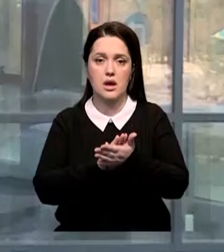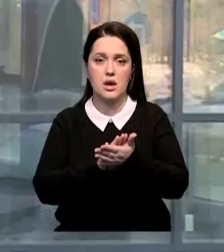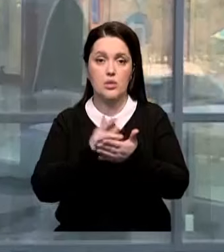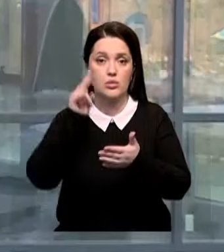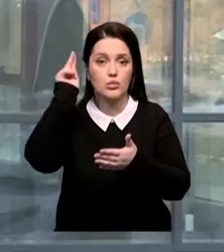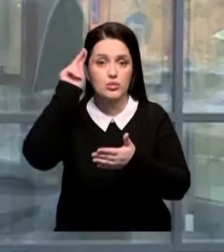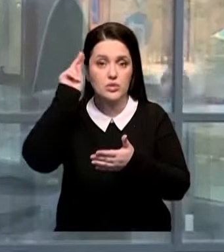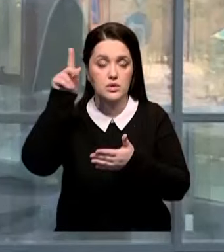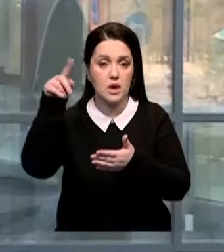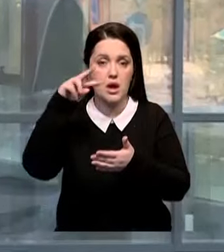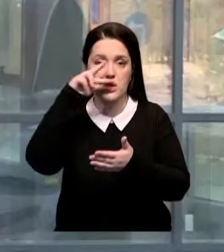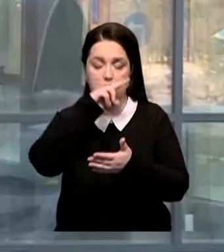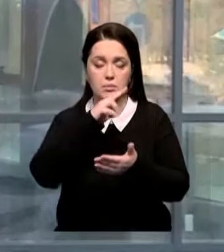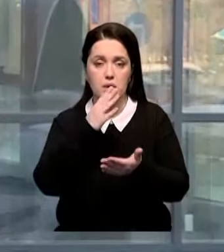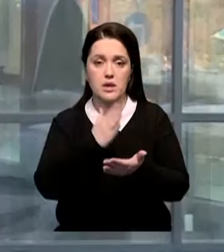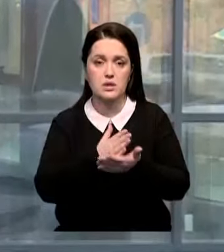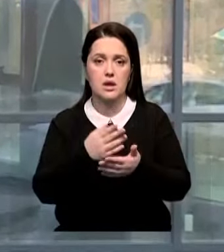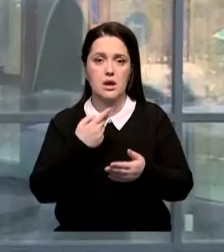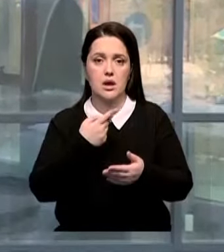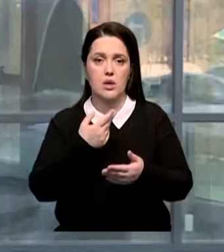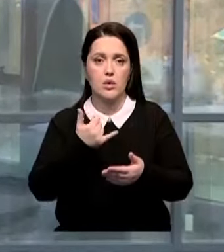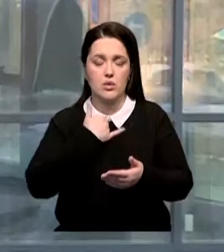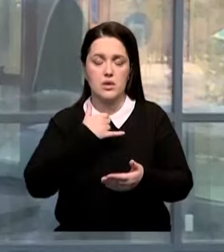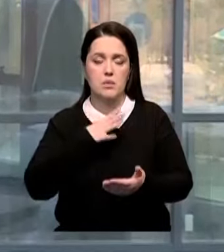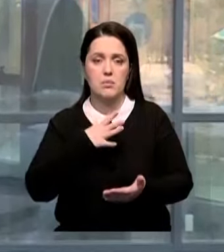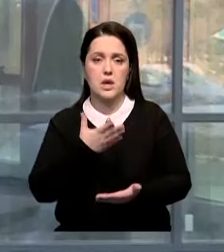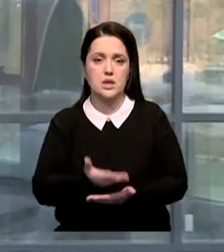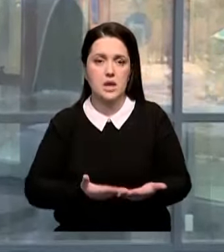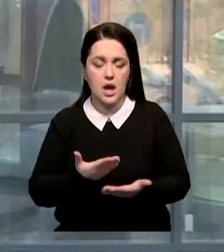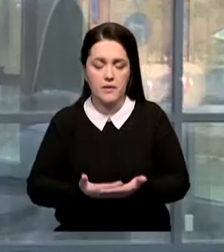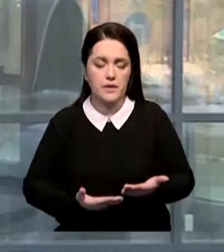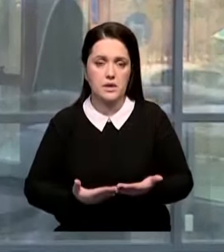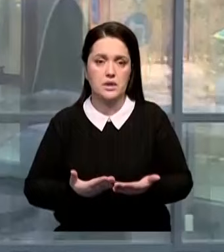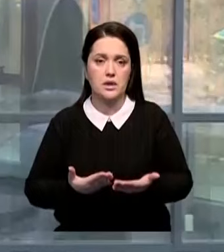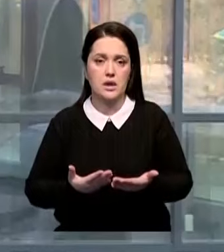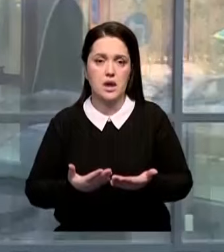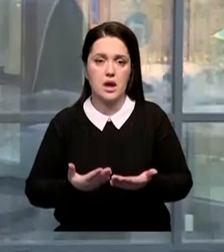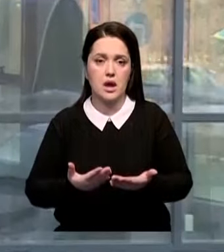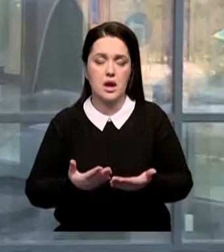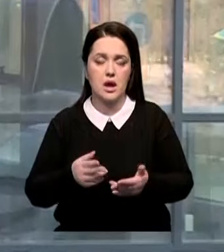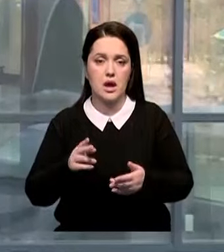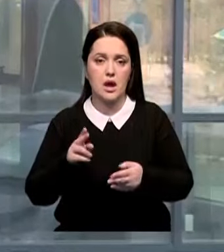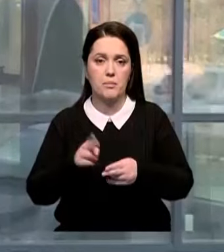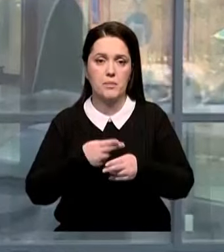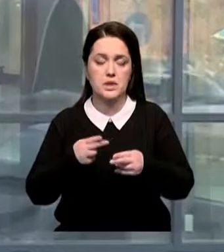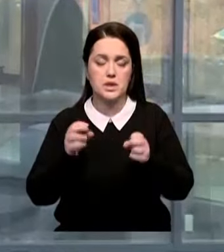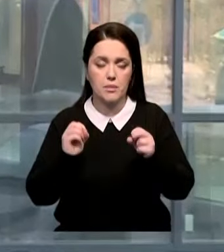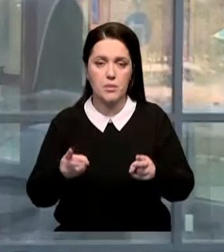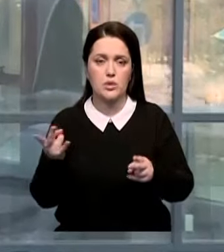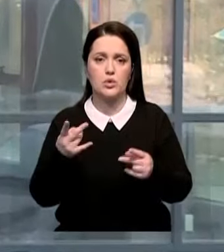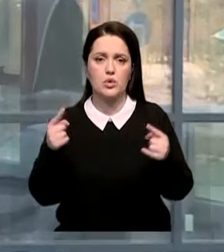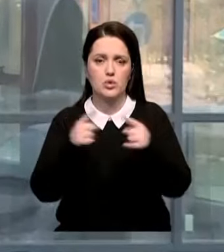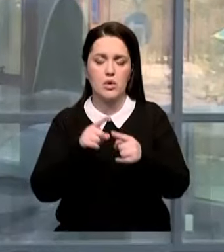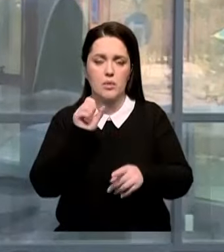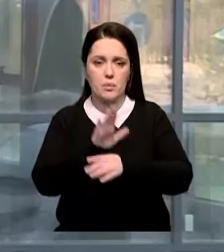чужих ошибках, поэтому вполне закономерно, что у нас прошел Совет Безопасности, где были даны четкие поручения по обеспечению